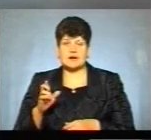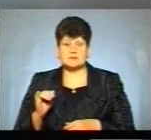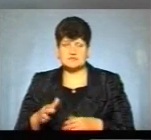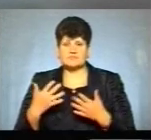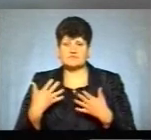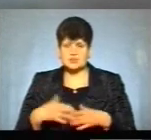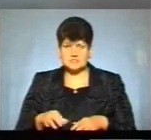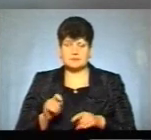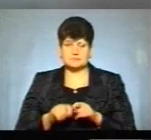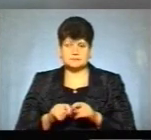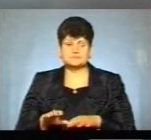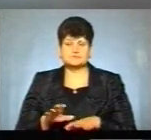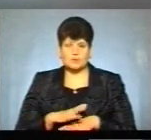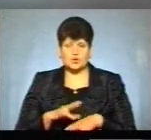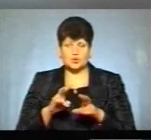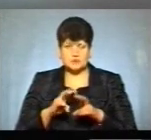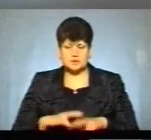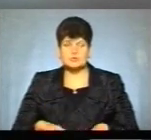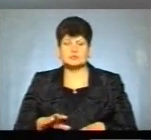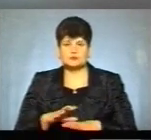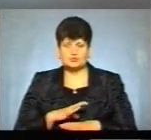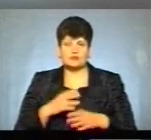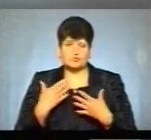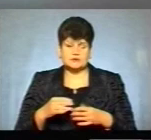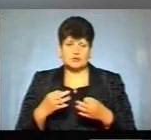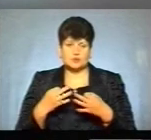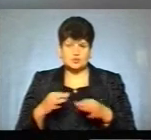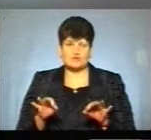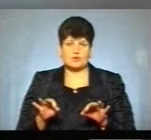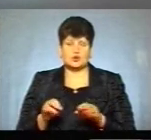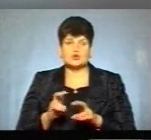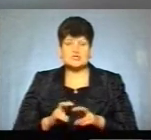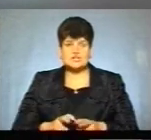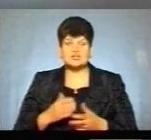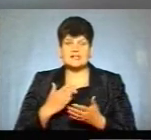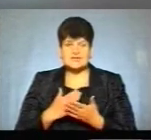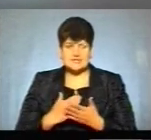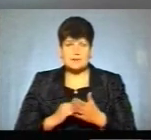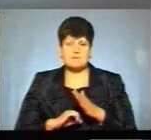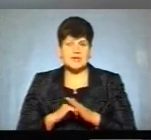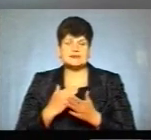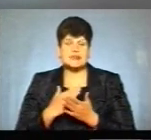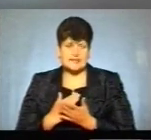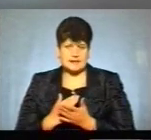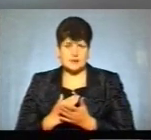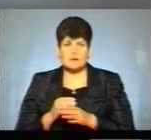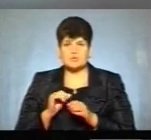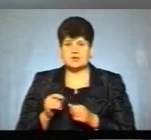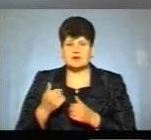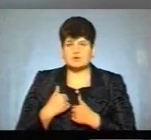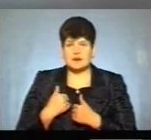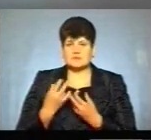і тобто їх вже пустили в обіг, і тобто дослідження є, якась напрацьована база вже є. Можливо, нам